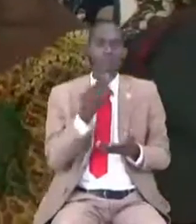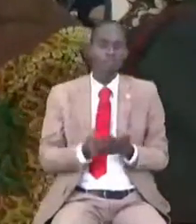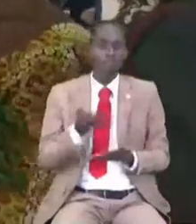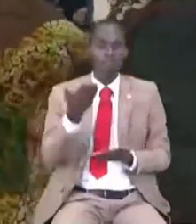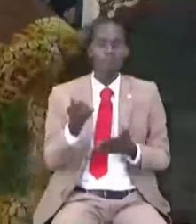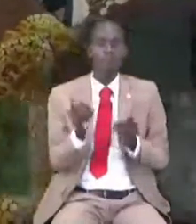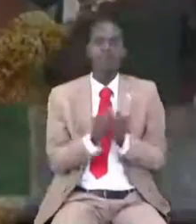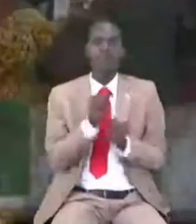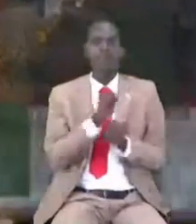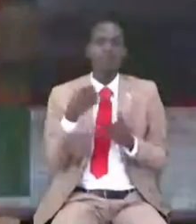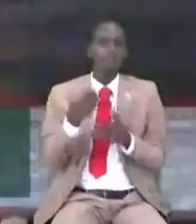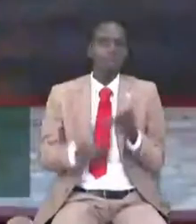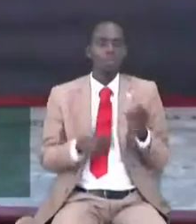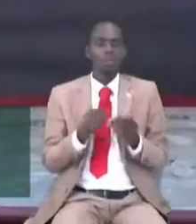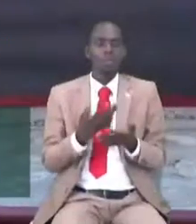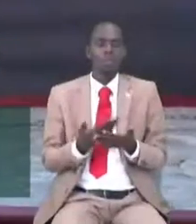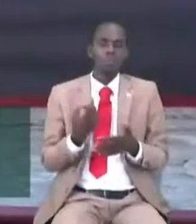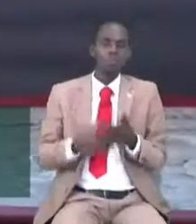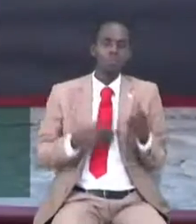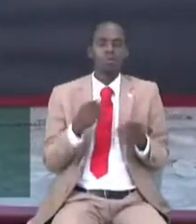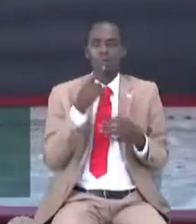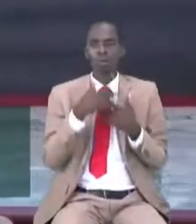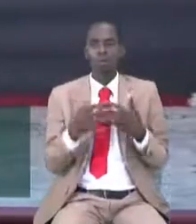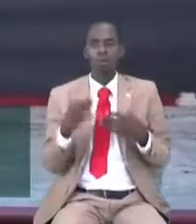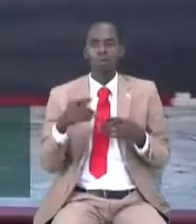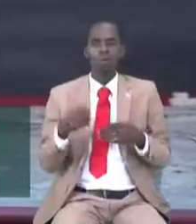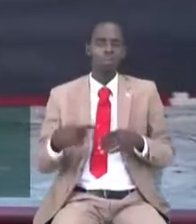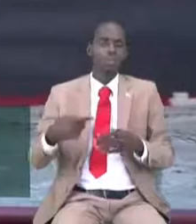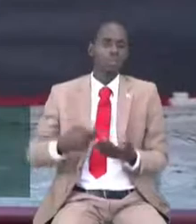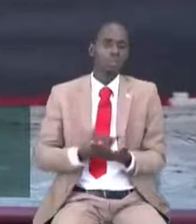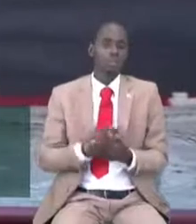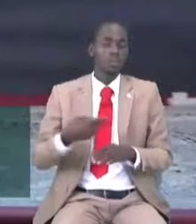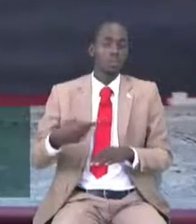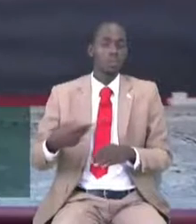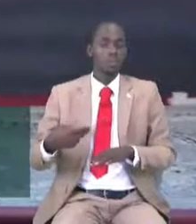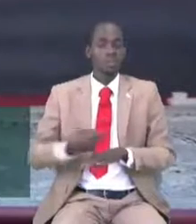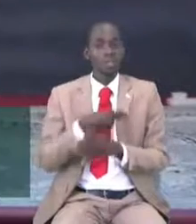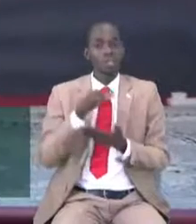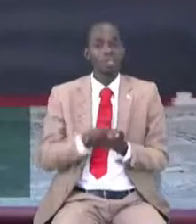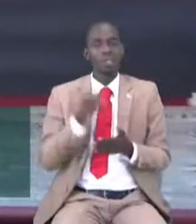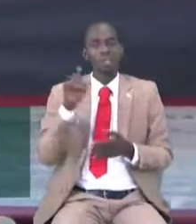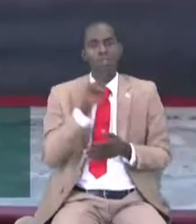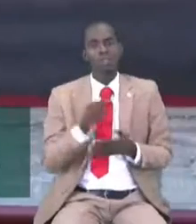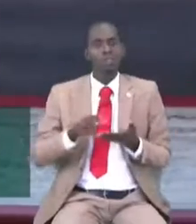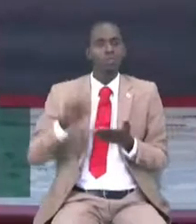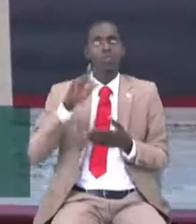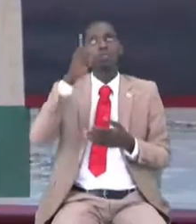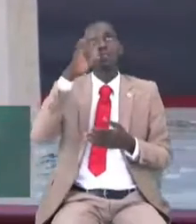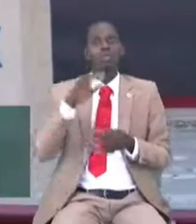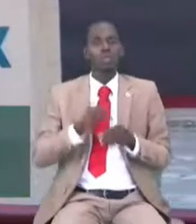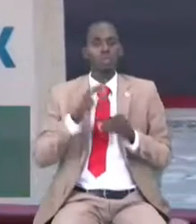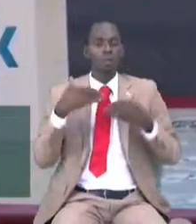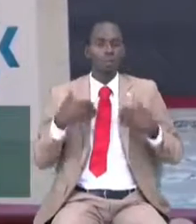Glorifiez donc Dieu dans votre corps et dans votre esprit qui appartiennent à Dieu. Et